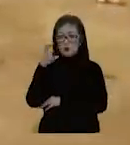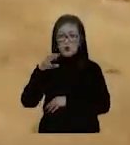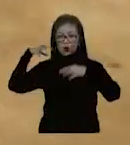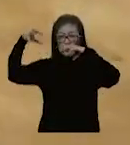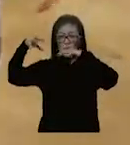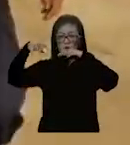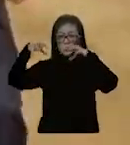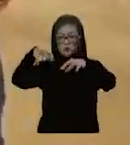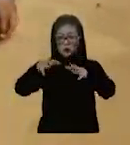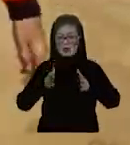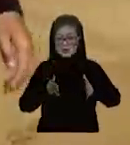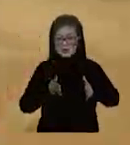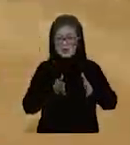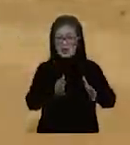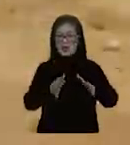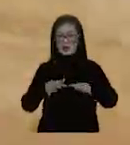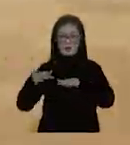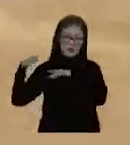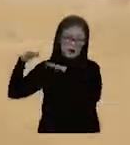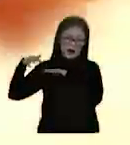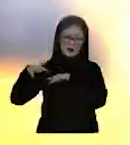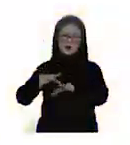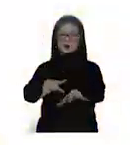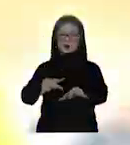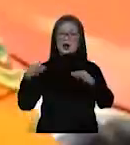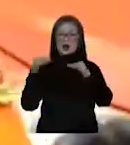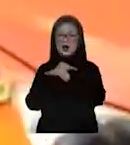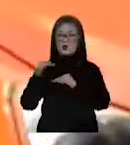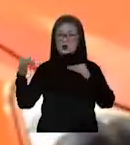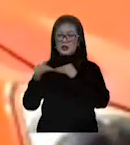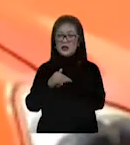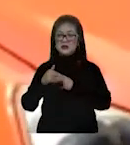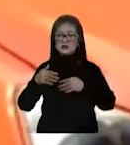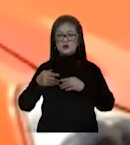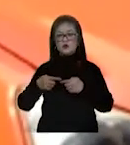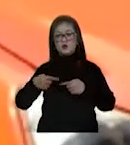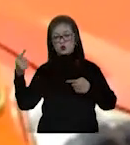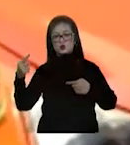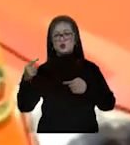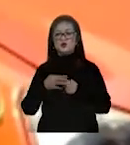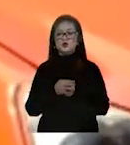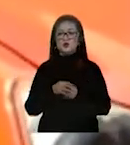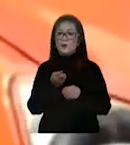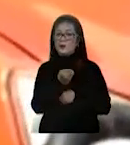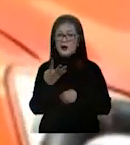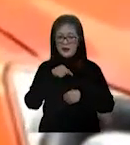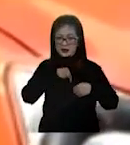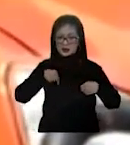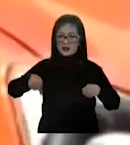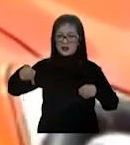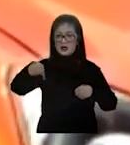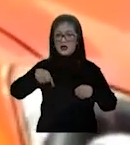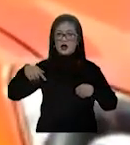seluruh badan jalan hingga akses lalu lintas terputus. Ada beberapa titik yang terjadi di sana untuk tanah longsor. Namun